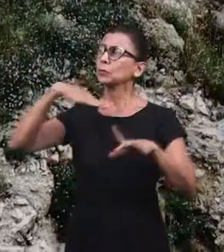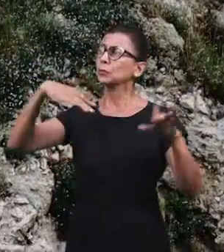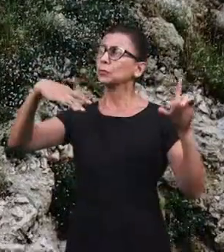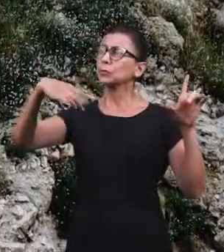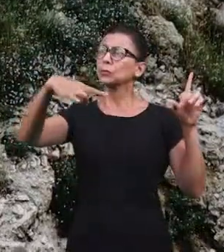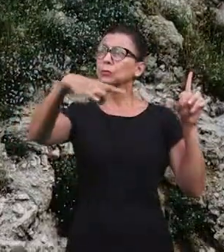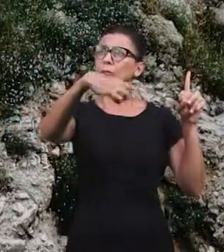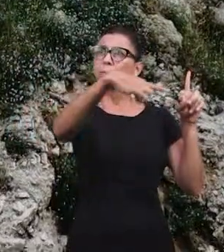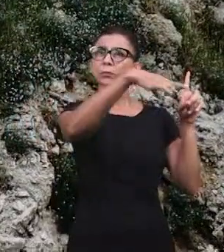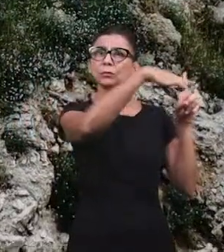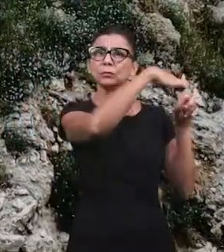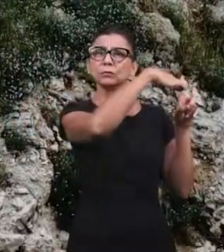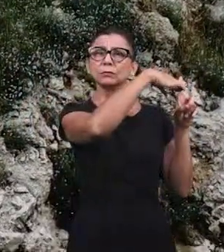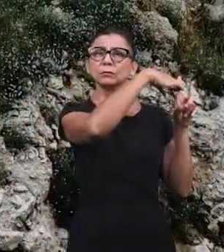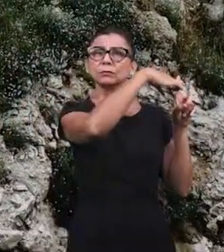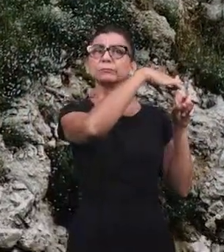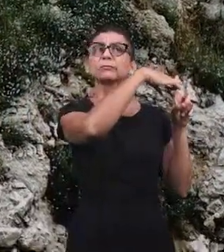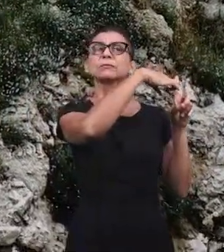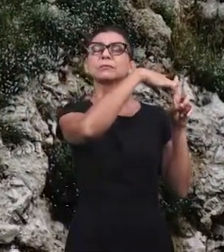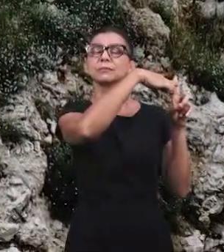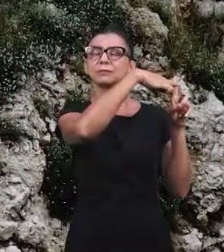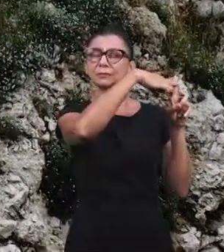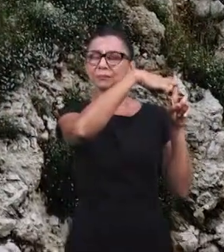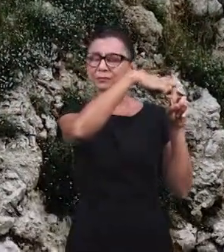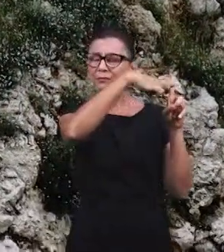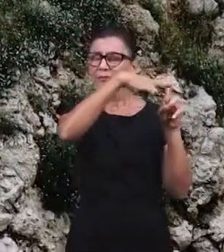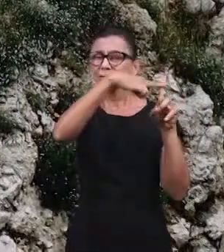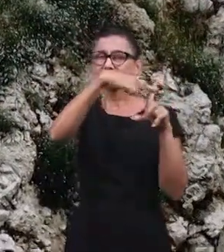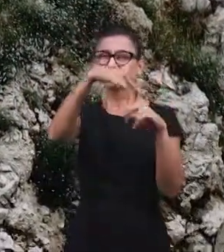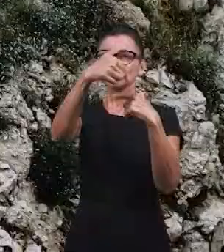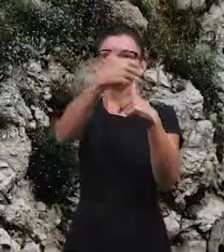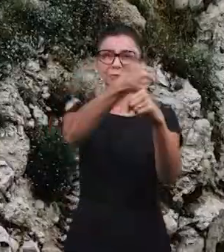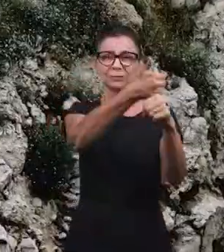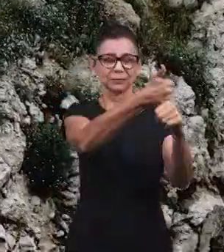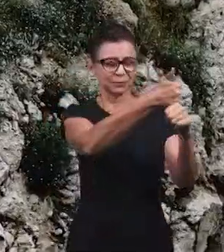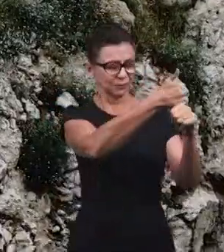и умер, истекая кровью на кресте.